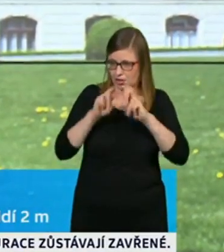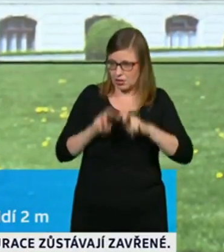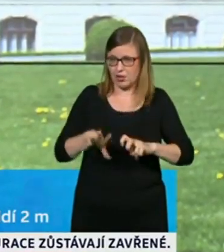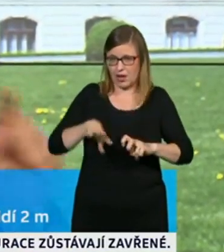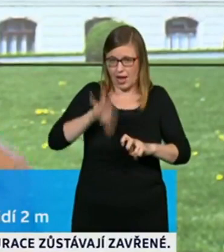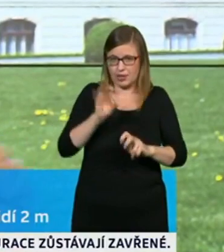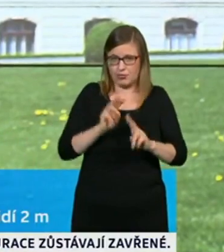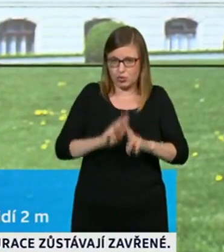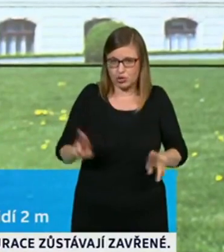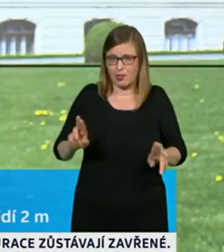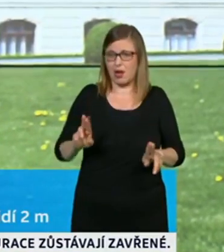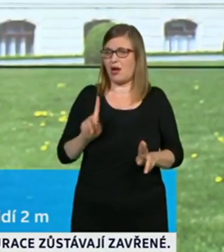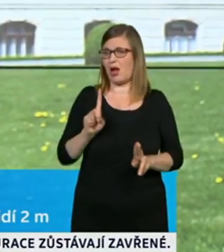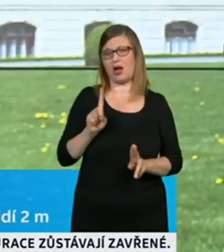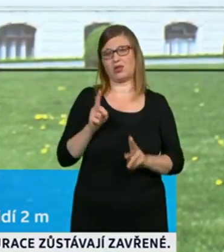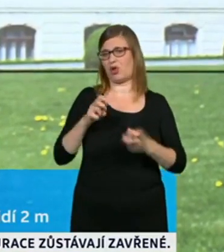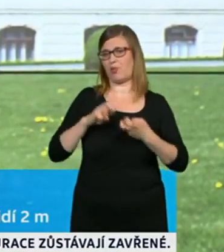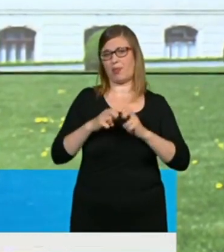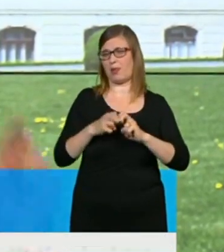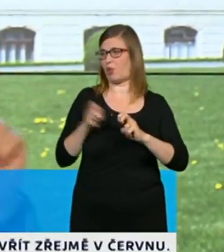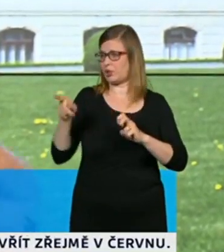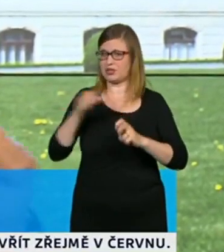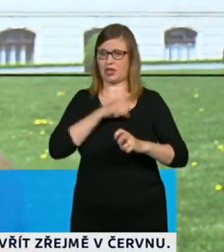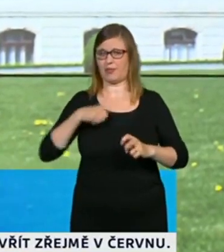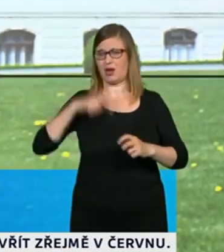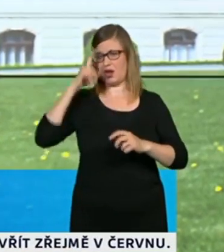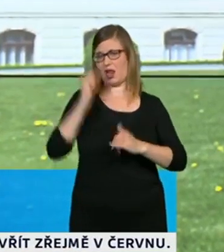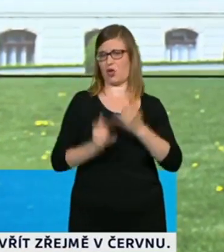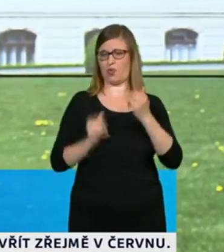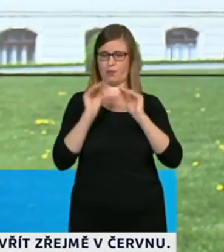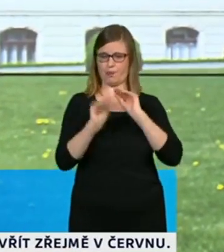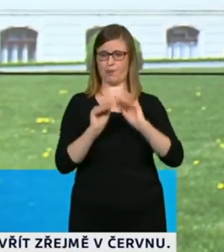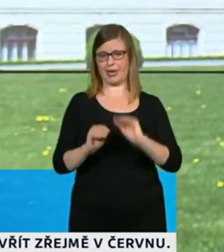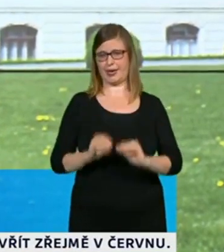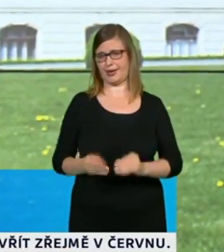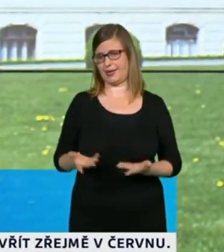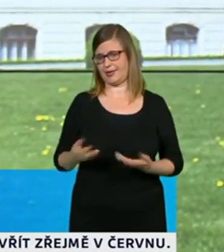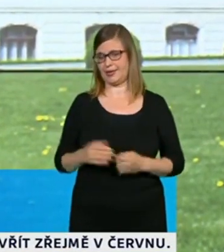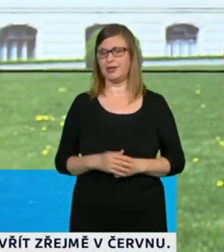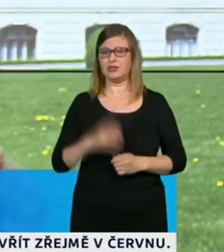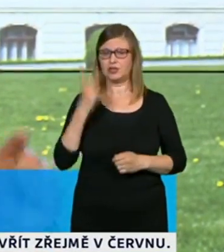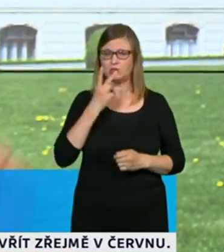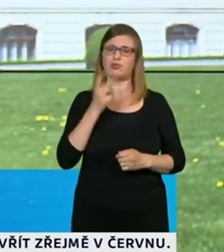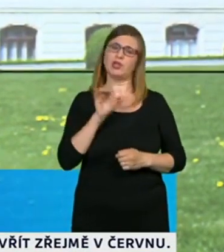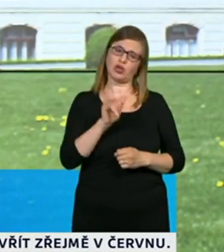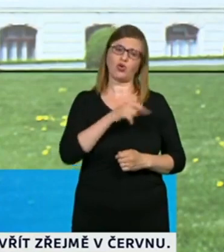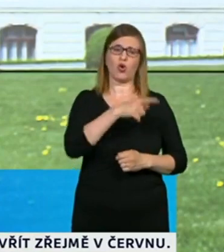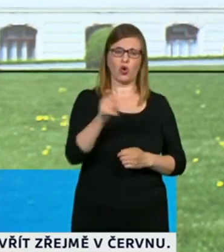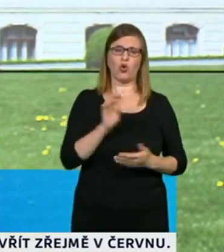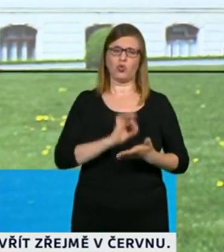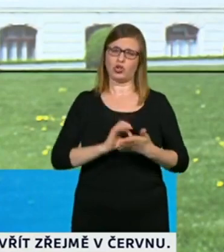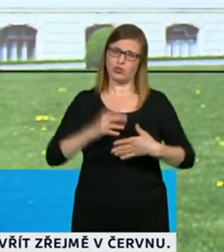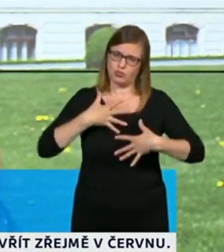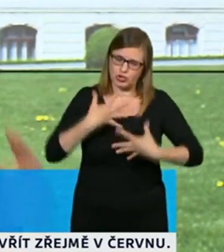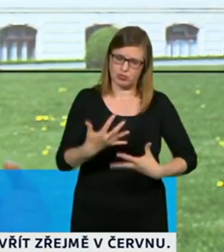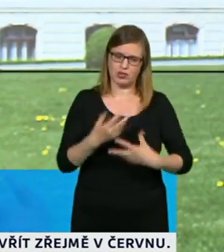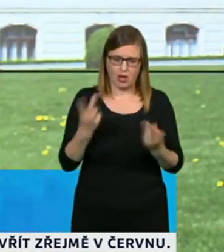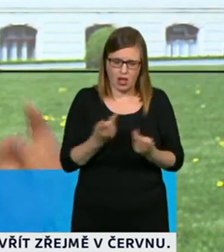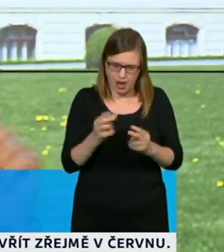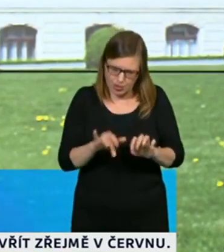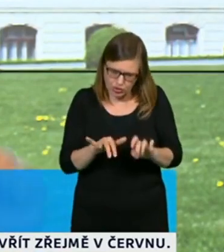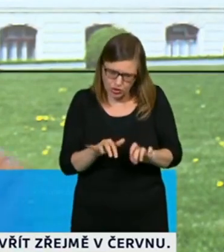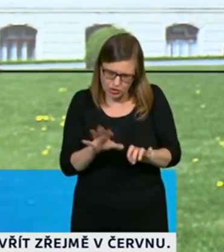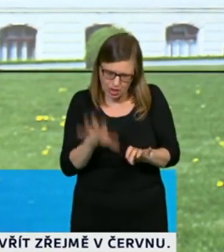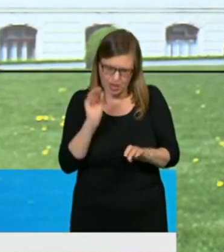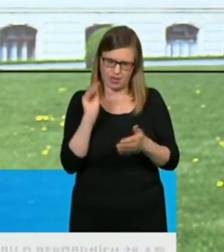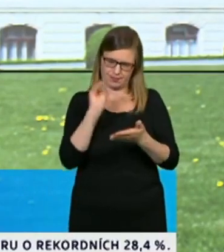žádostí bylo dalších 25 tisíc chybných, ale ty dohledali úředníci prostě tak, že seděli za počítačem a vyhledávali ty chyby, které tam byly a doplňovali to.